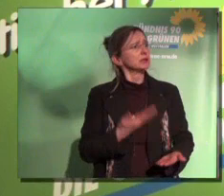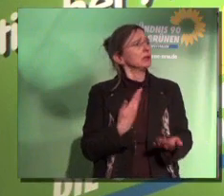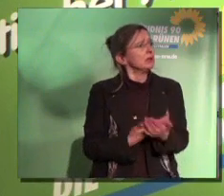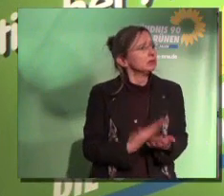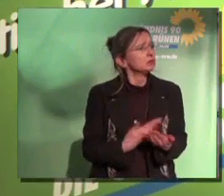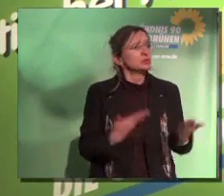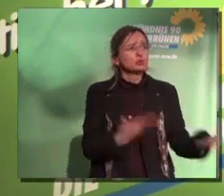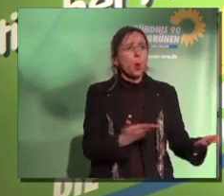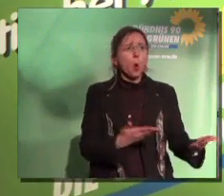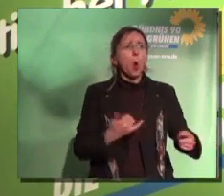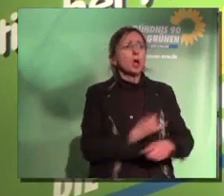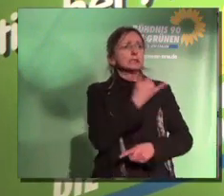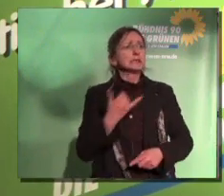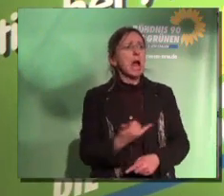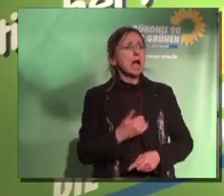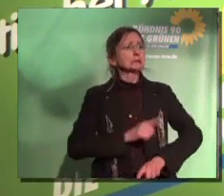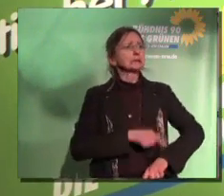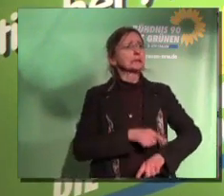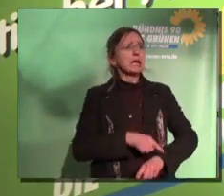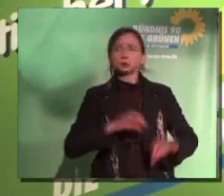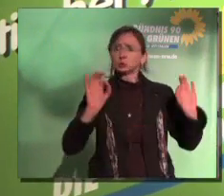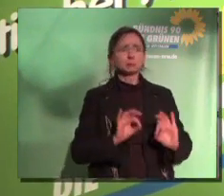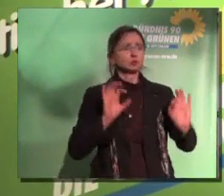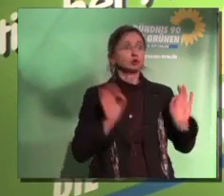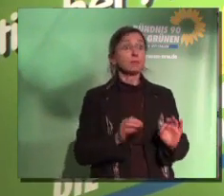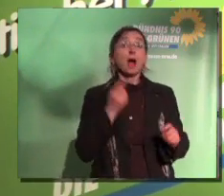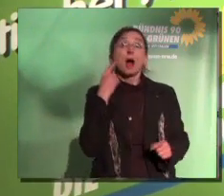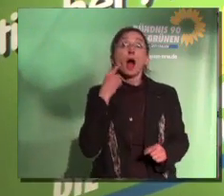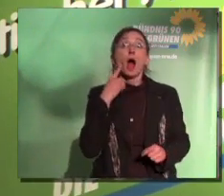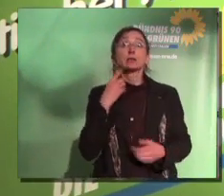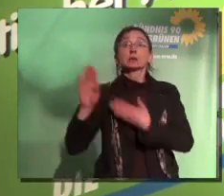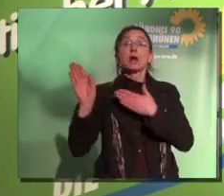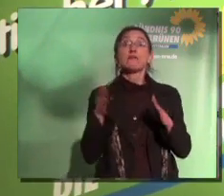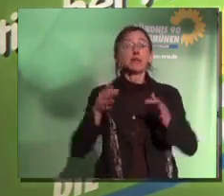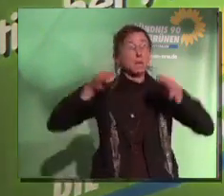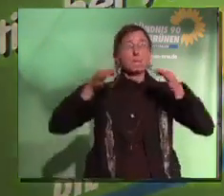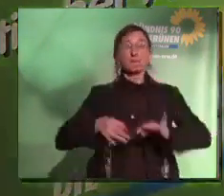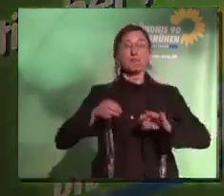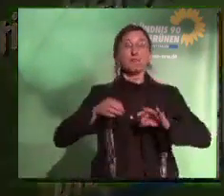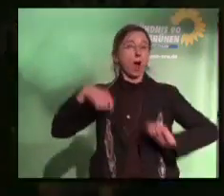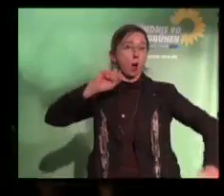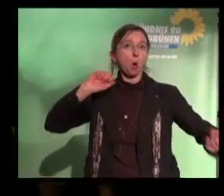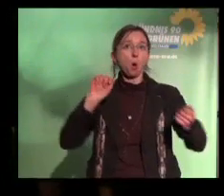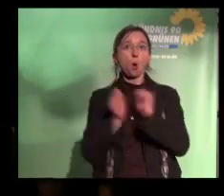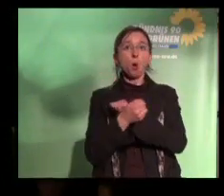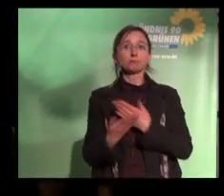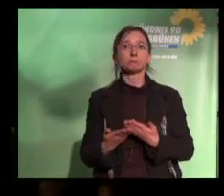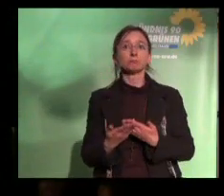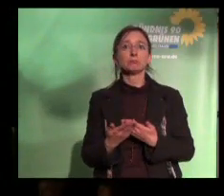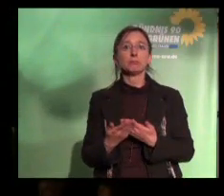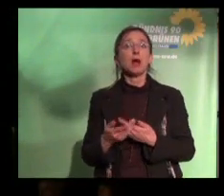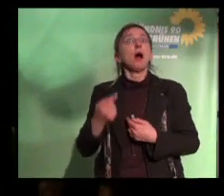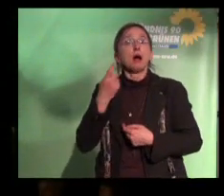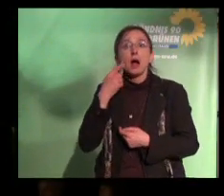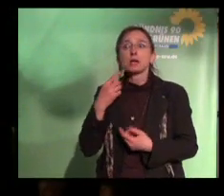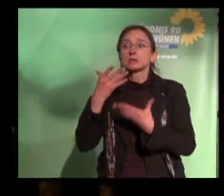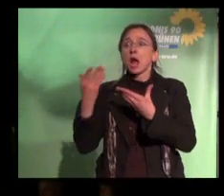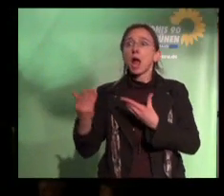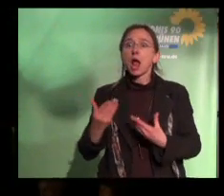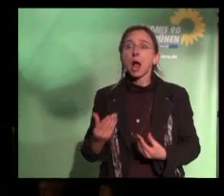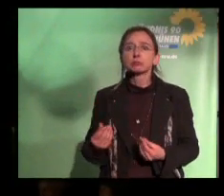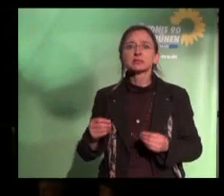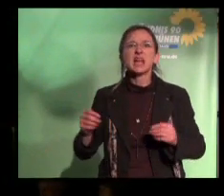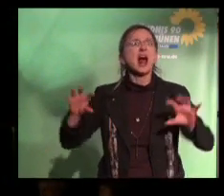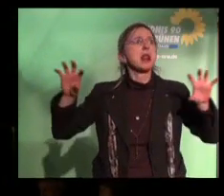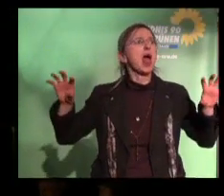ja, da verändert sich das Wetter total überraschend, ja, dass im Herbst das Laub auf den Schienen liegt, also wer kann das